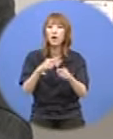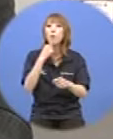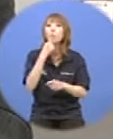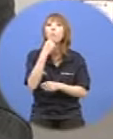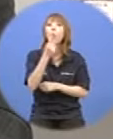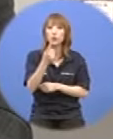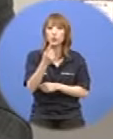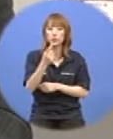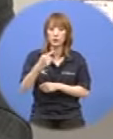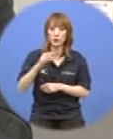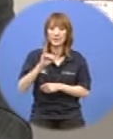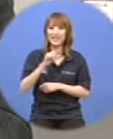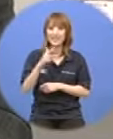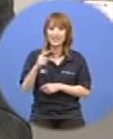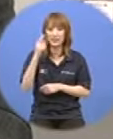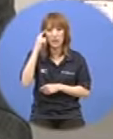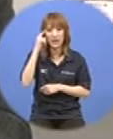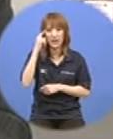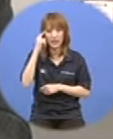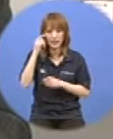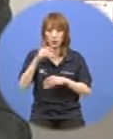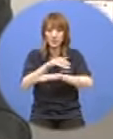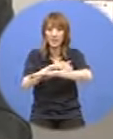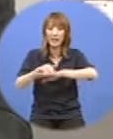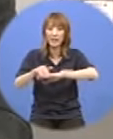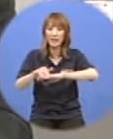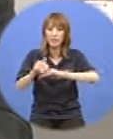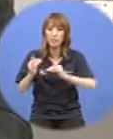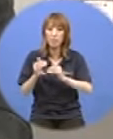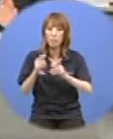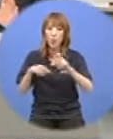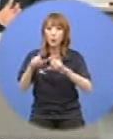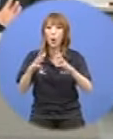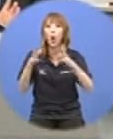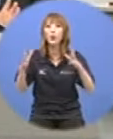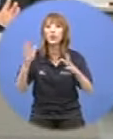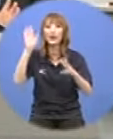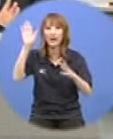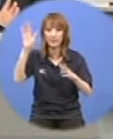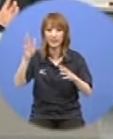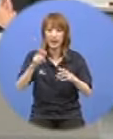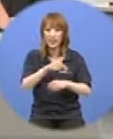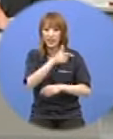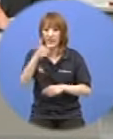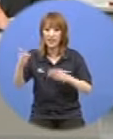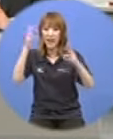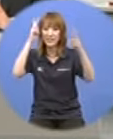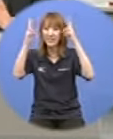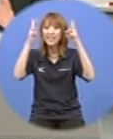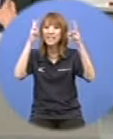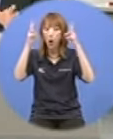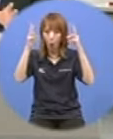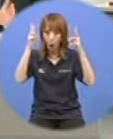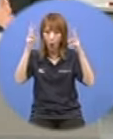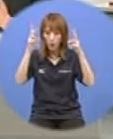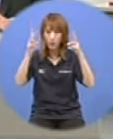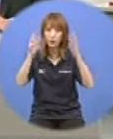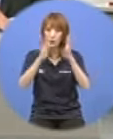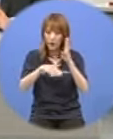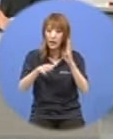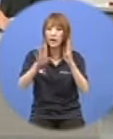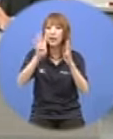に私の設計ではさらに大きいやつがあって、でこれは大企業なんかも巻き込ん で県外の